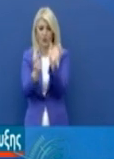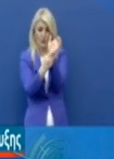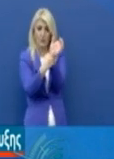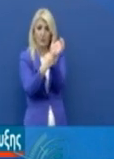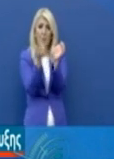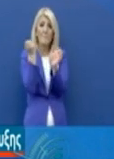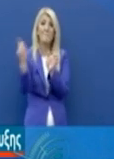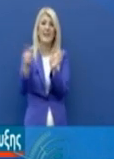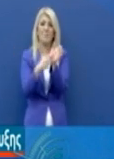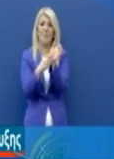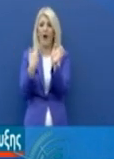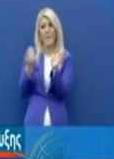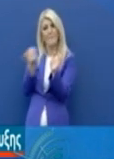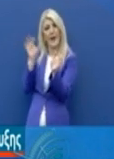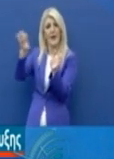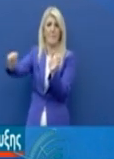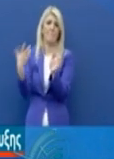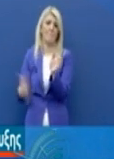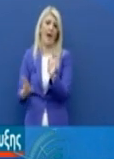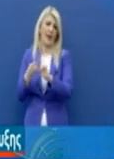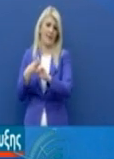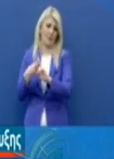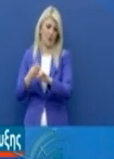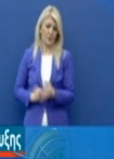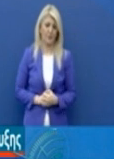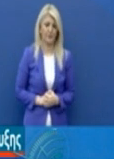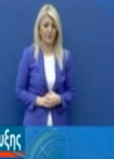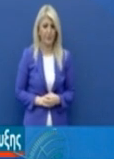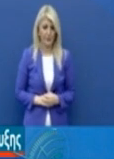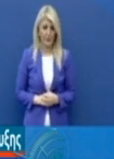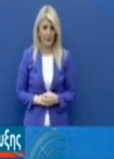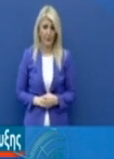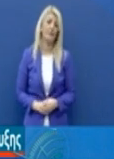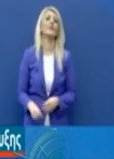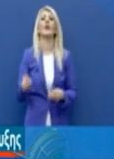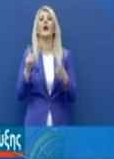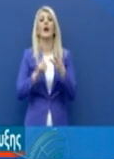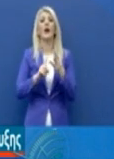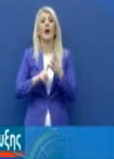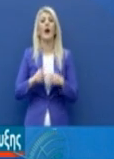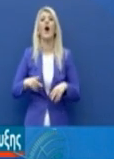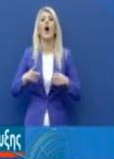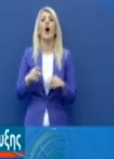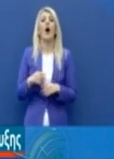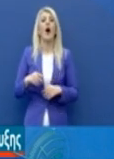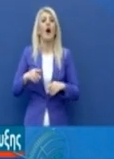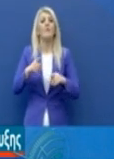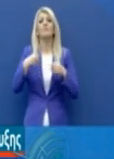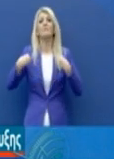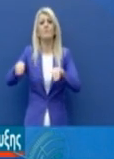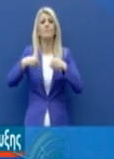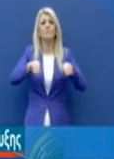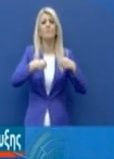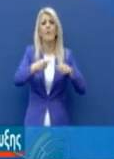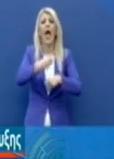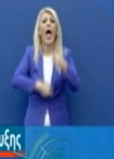καταστρατήγησης του μέτρου από επιχειρήσεις, ο κ. Γεωργιάδης σημείωσε ότι η μοναδική περίπτωση που θα επιτρέπεται να βρίσκεται πελάτης εντός καταστήματος